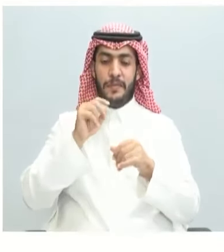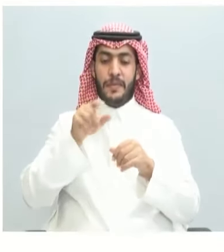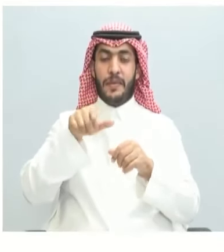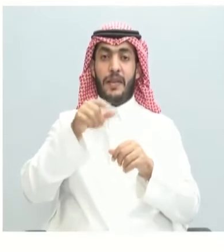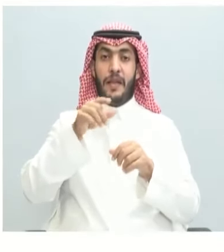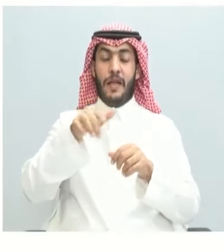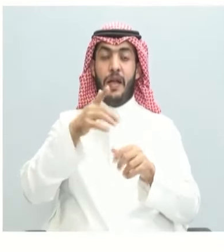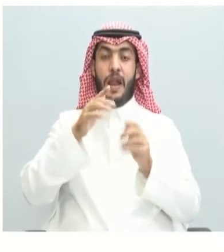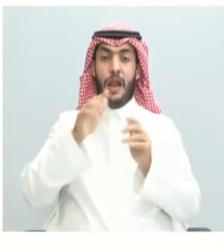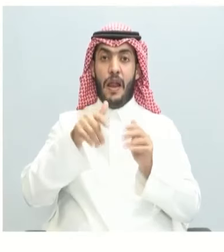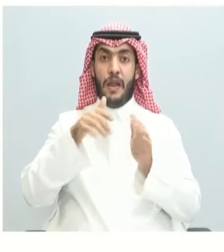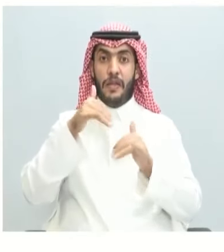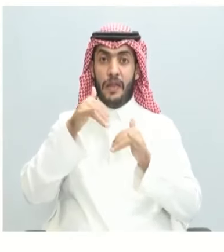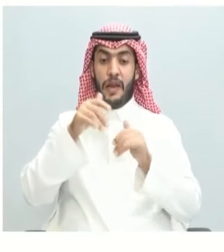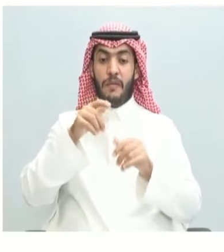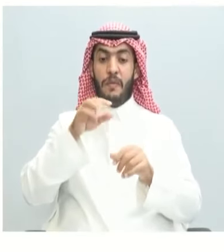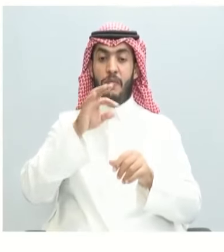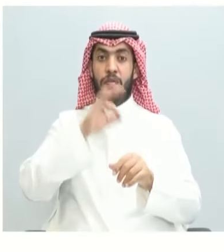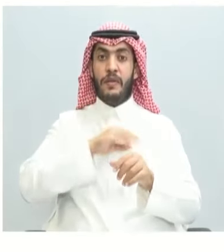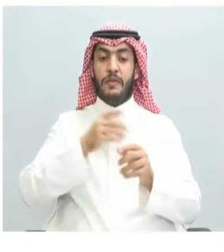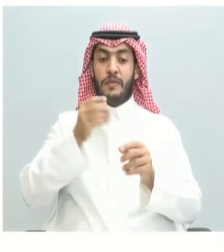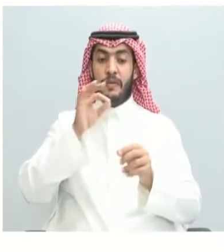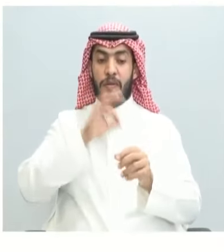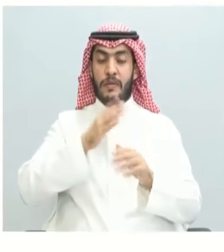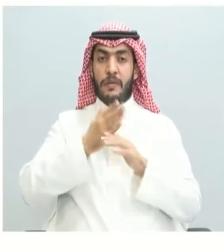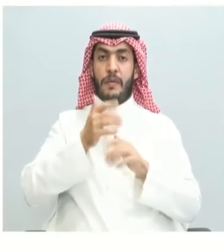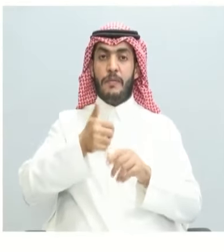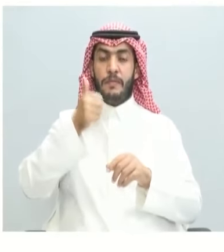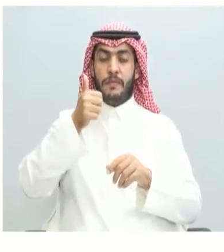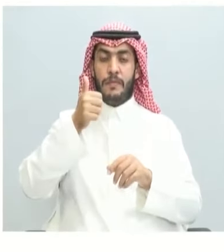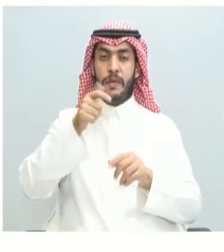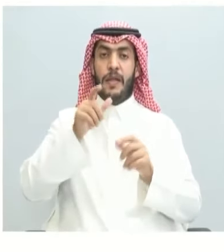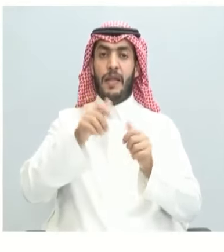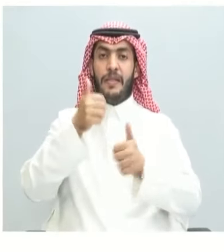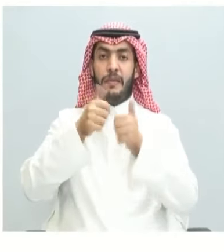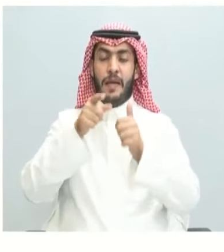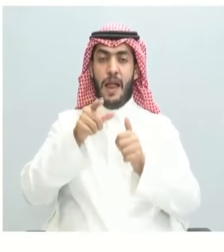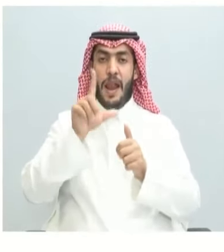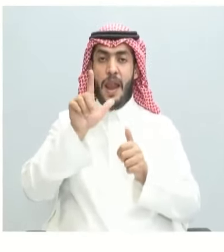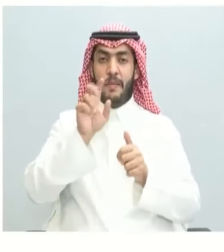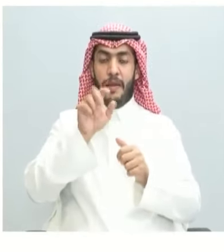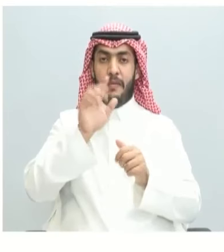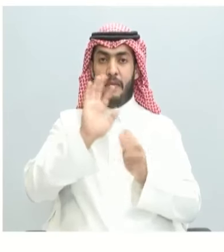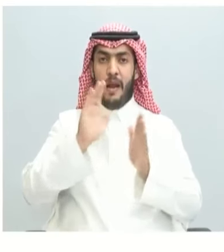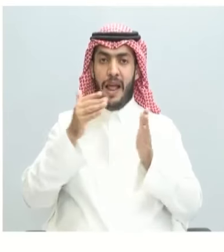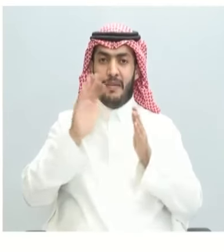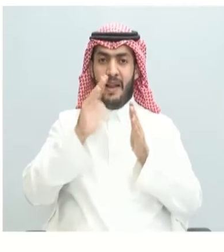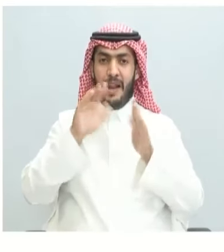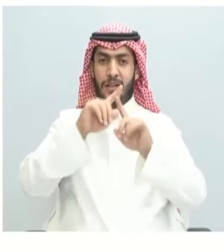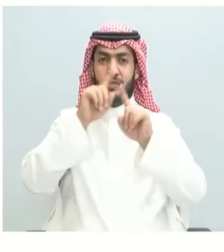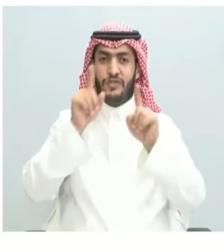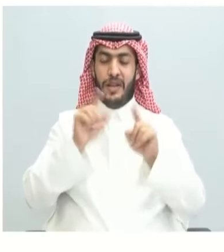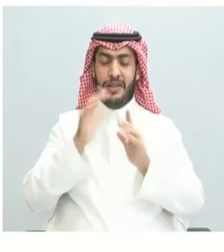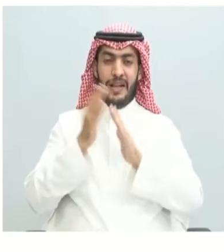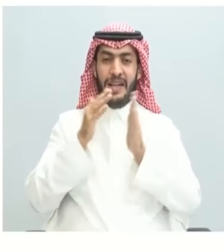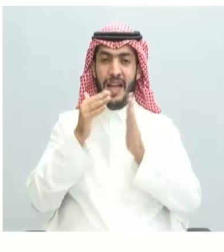تعتبر طبعا هذه اللبنه جدا مفيده لحركه معينه حيث تقوم وتختبر هذه اللبنه اذا لامس حدود الشاشه عند